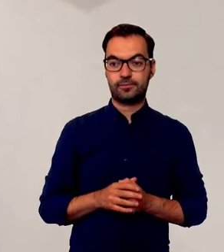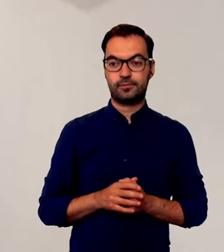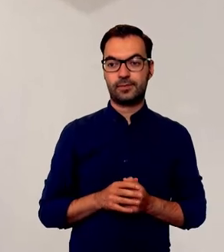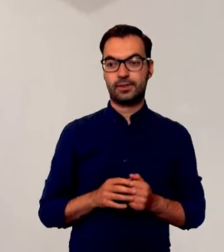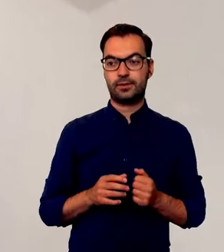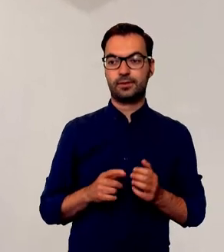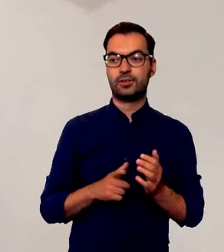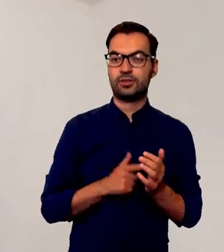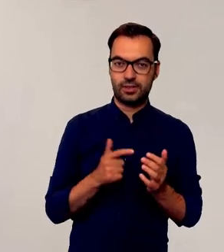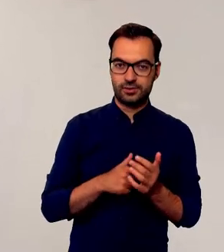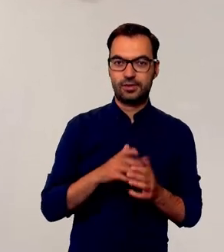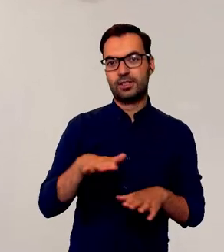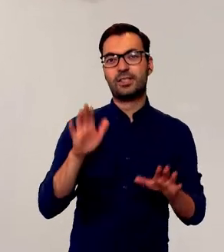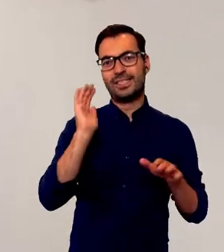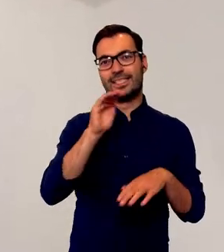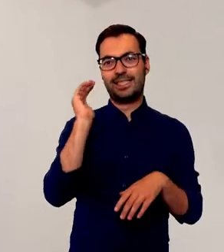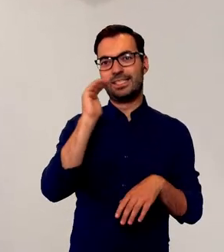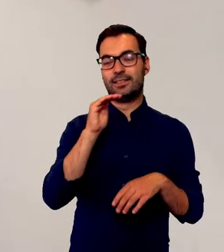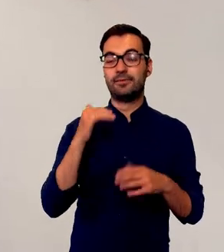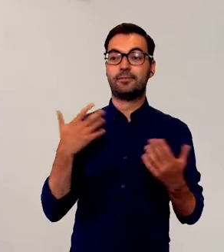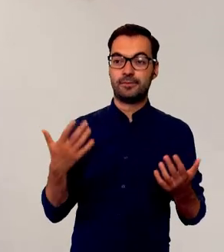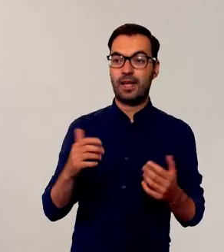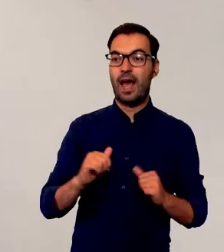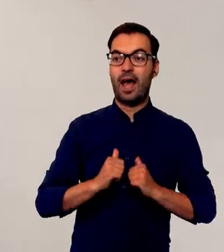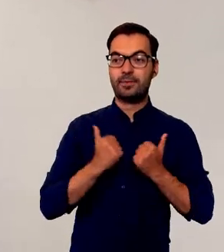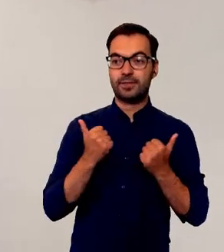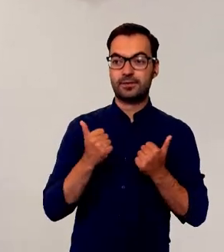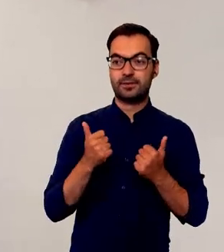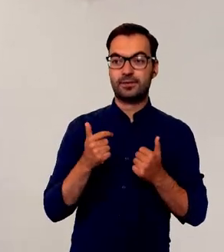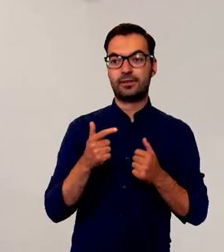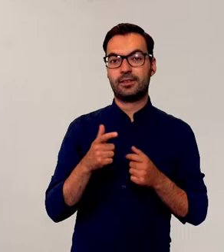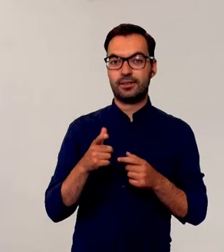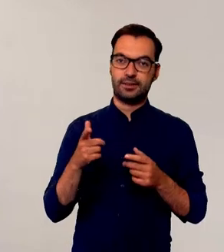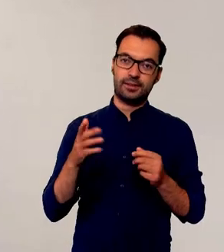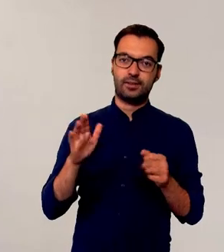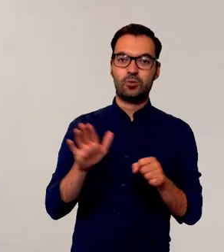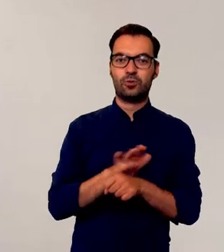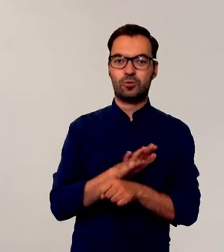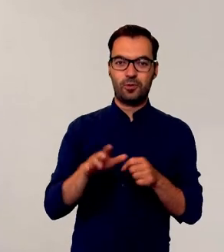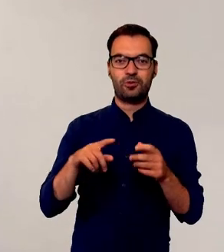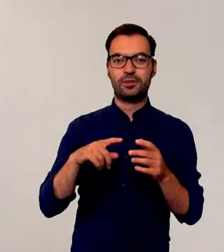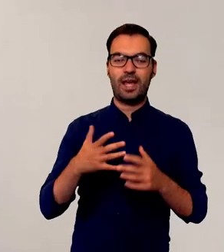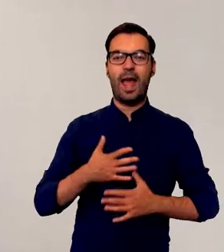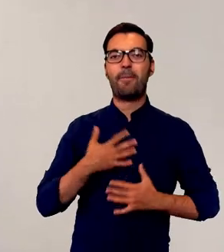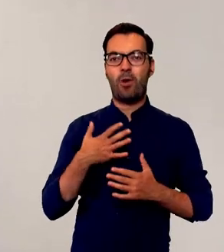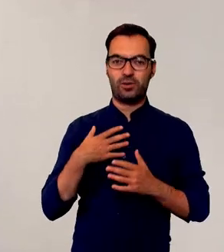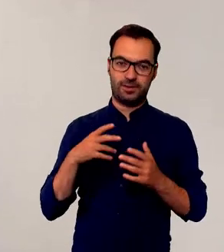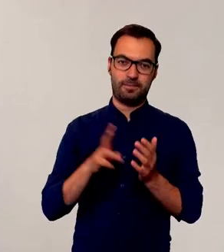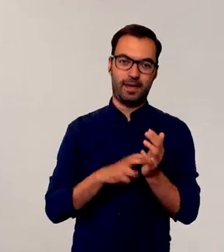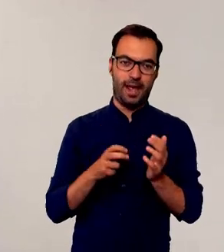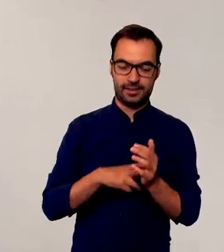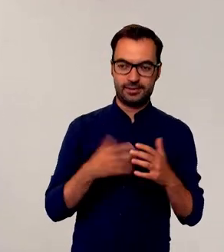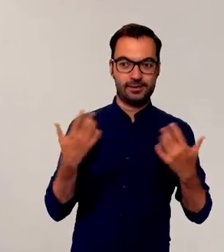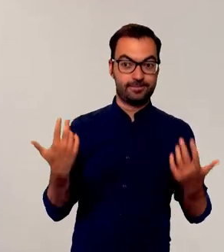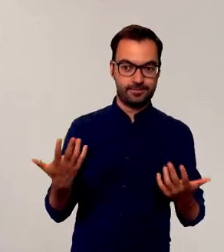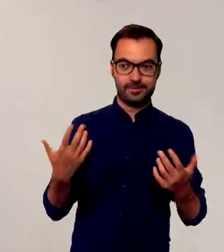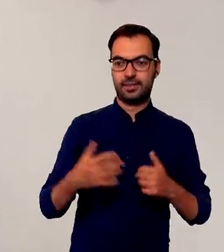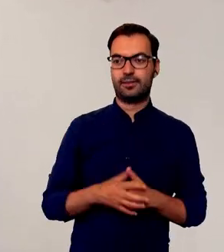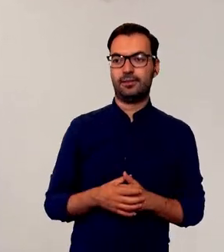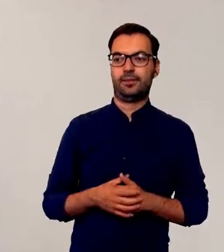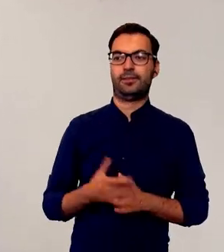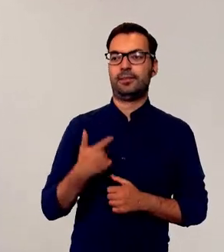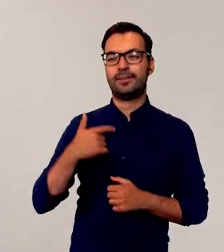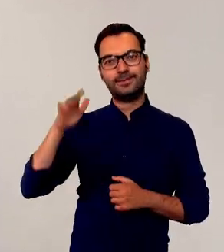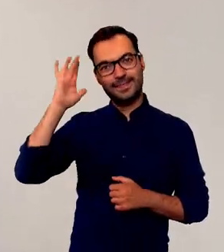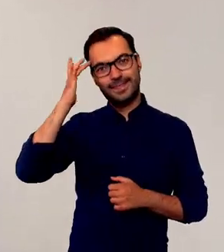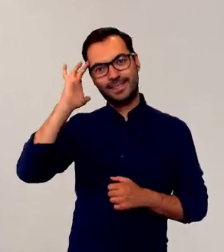często dlatego, że dzieci chcą, często dlatego też, żeby zapchać dziurkę taką emocjonalną. I ja, wiesz, chodzi mi